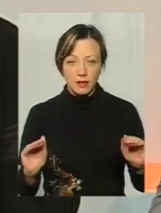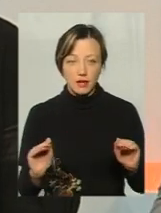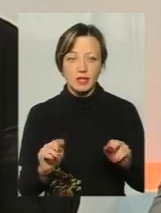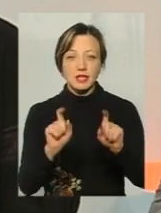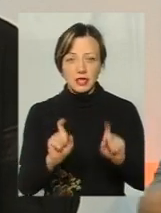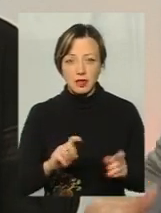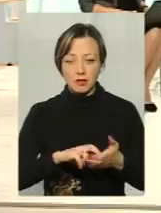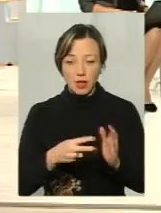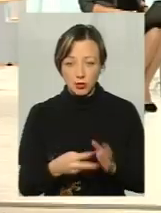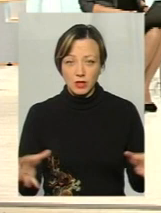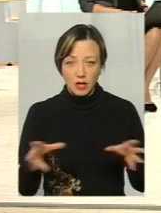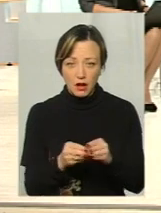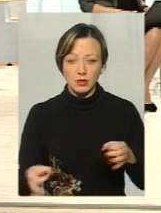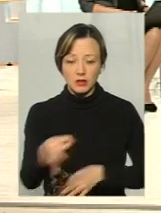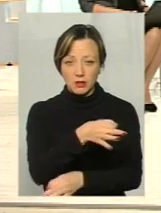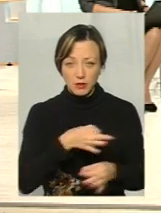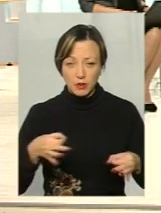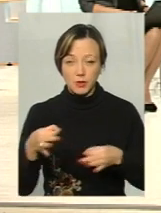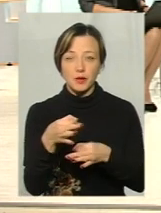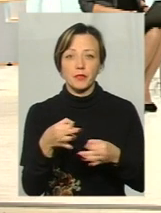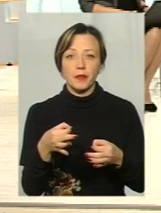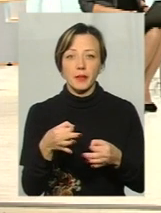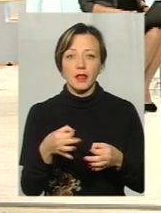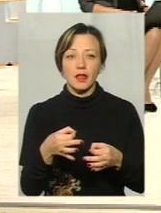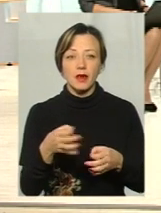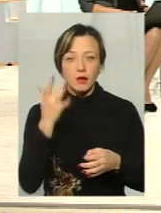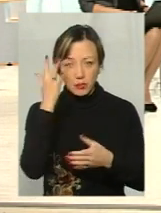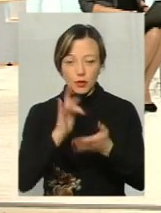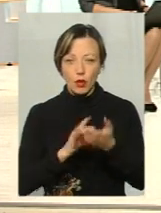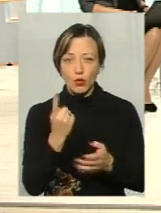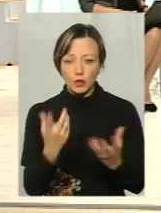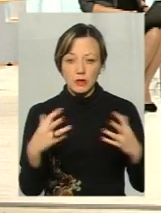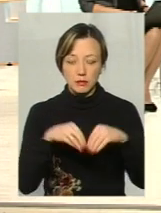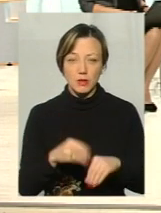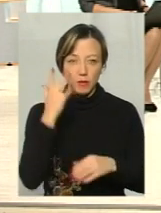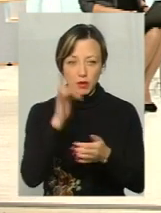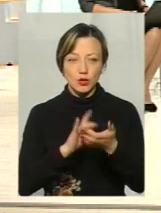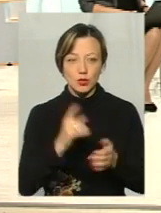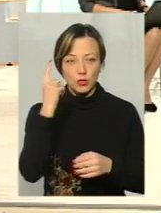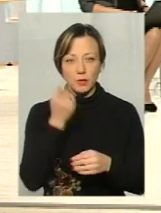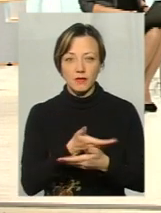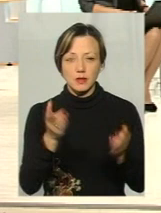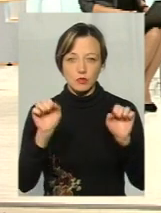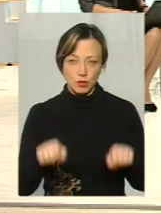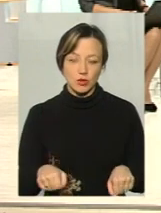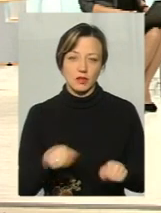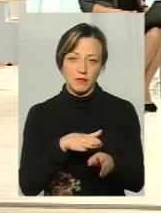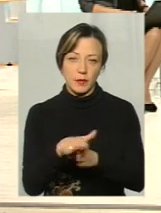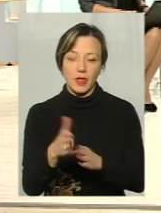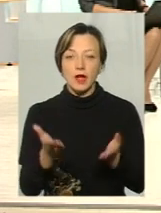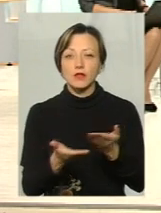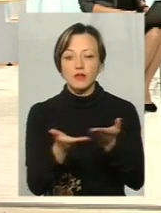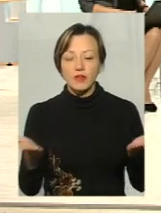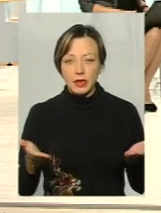і сплануйте разом, сядьте за цей круглий стіл і поставте собі мету, одну спільну мету, і я думаю, що ви зможете її досягнути. Якщо